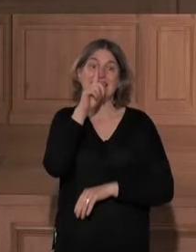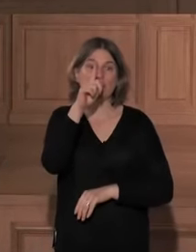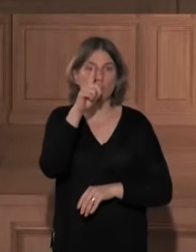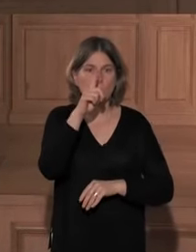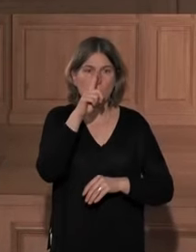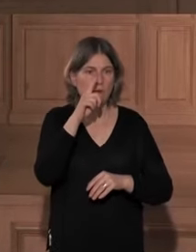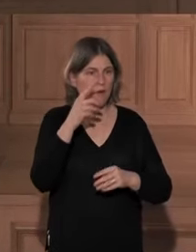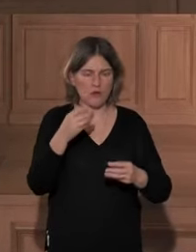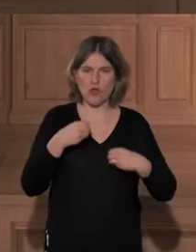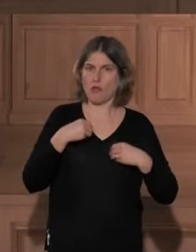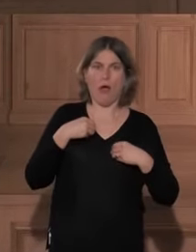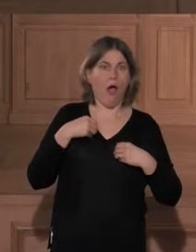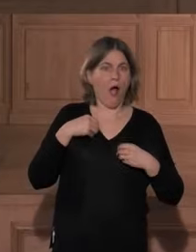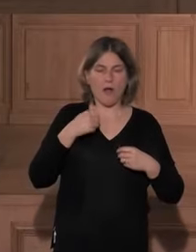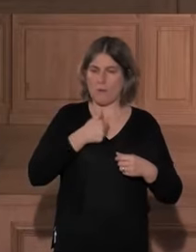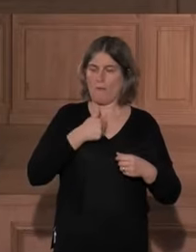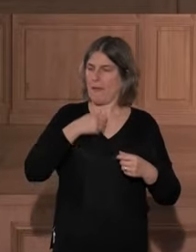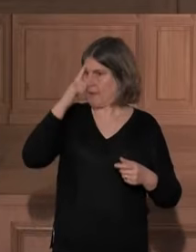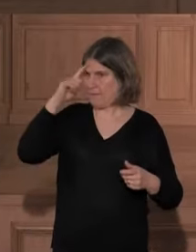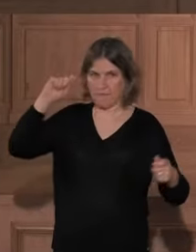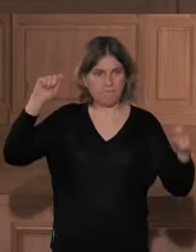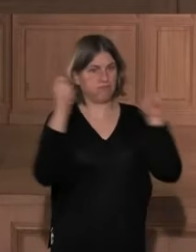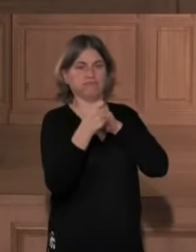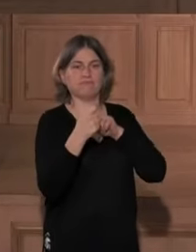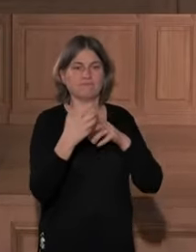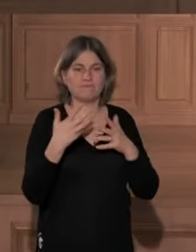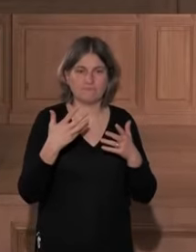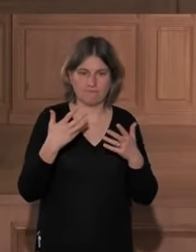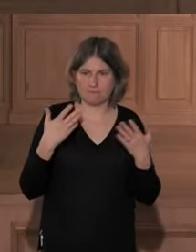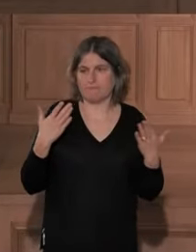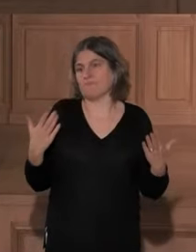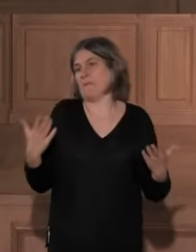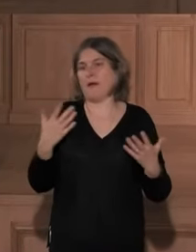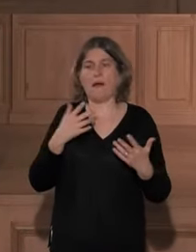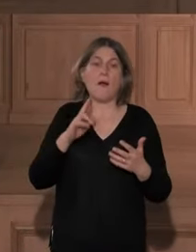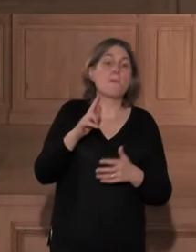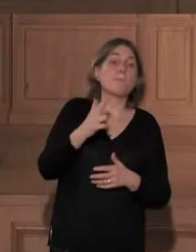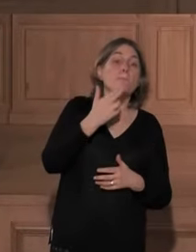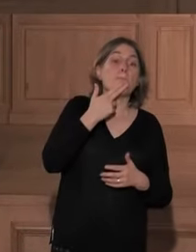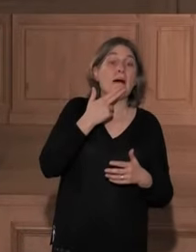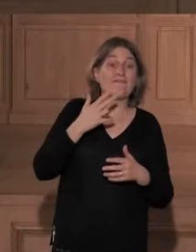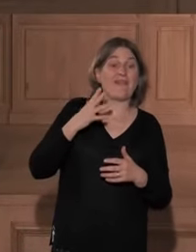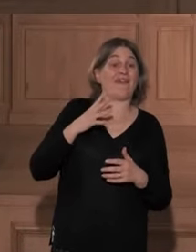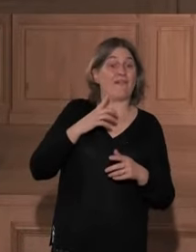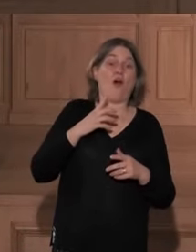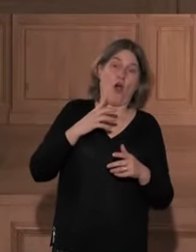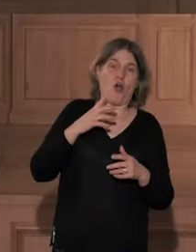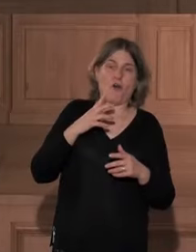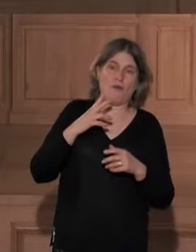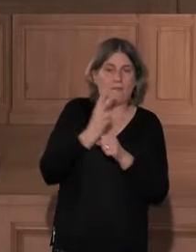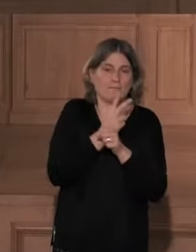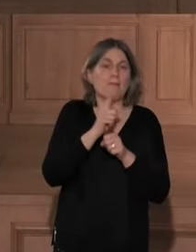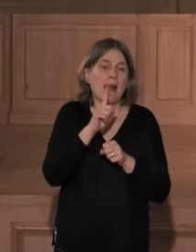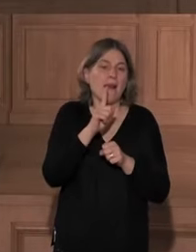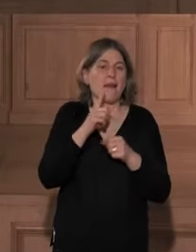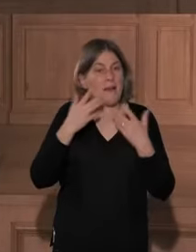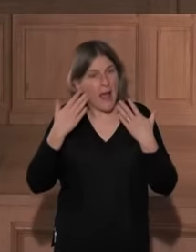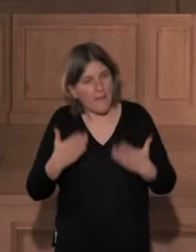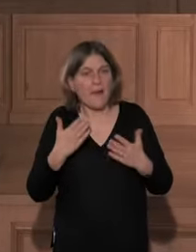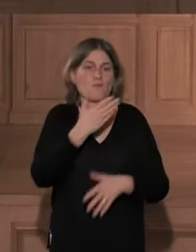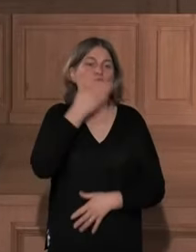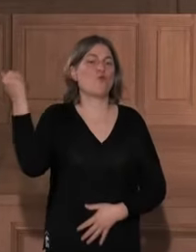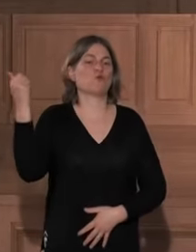l'autisme. Et tout était parfait avant. Mais tout est encore mieux dans la vie maintenant, pas avant. Je